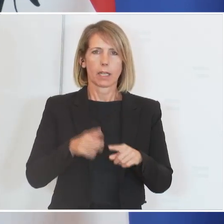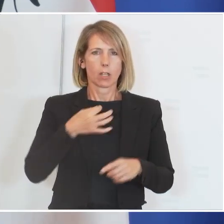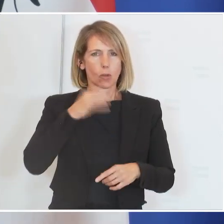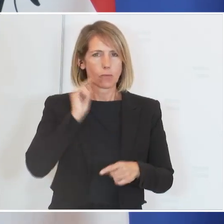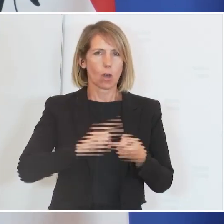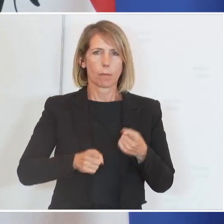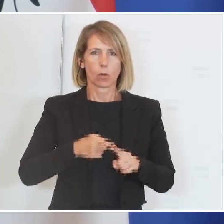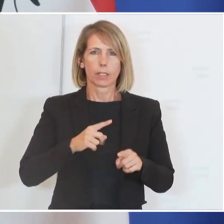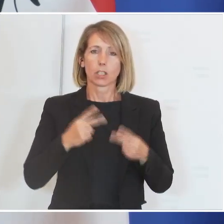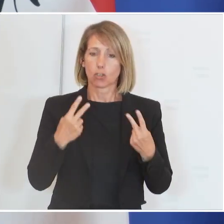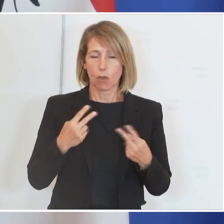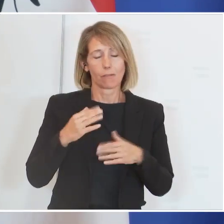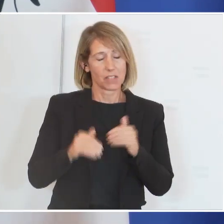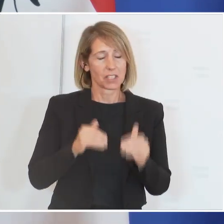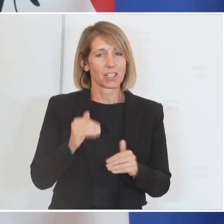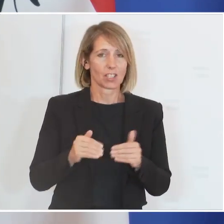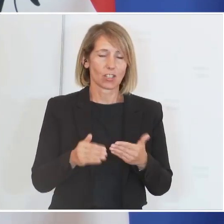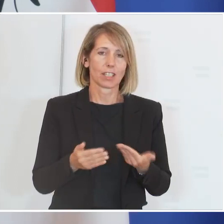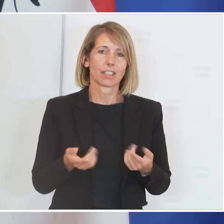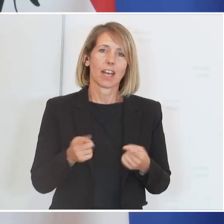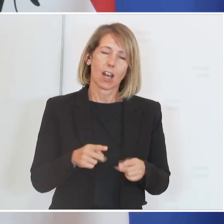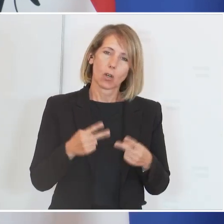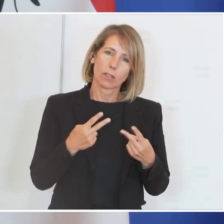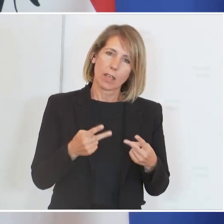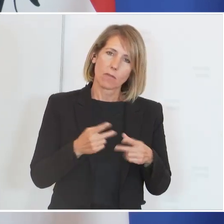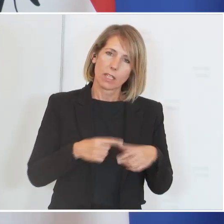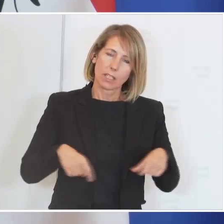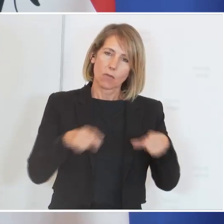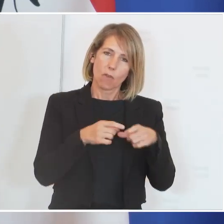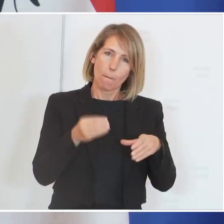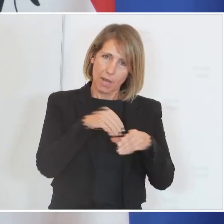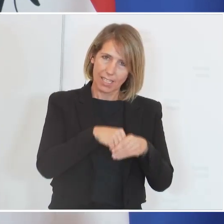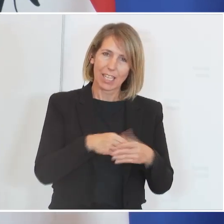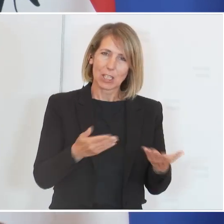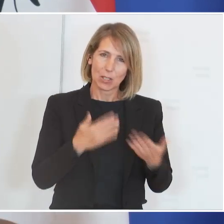auch ein wichtiger Schritt, der neben vielen anderen Punkten auch in diesem Paket drinnen steckt. Vielen Dank.